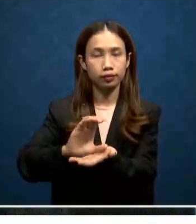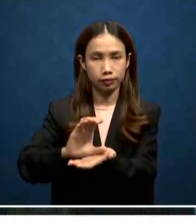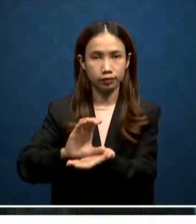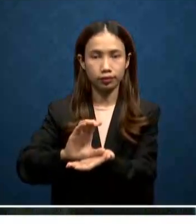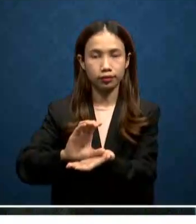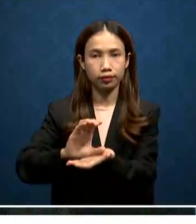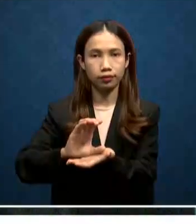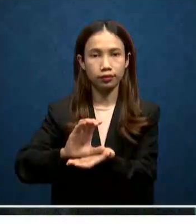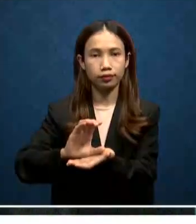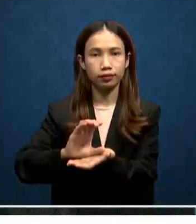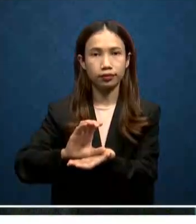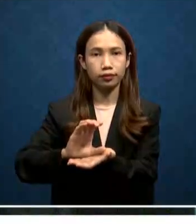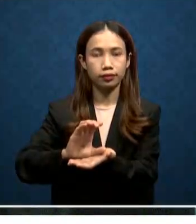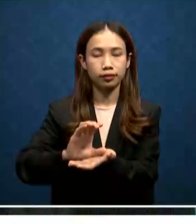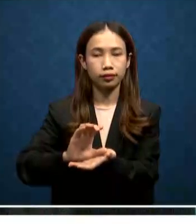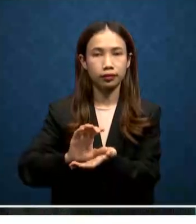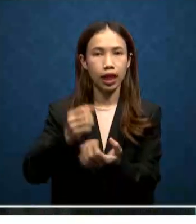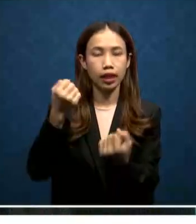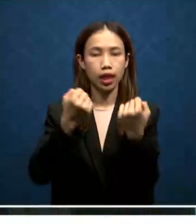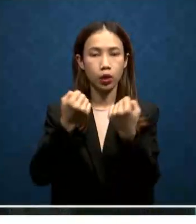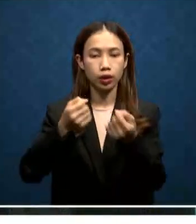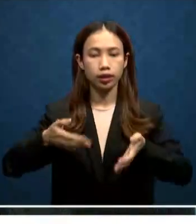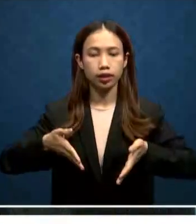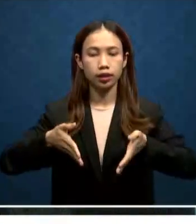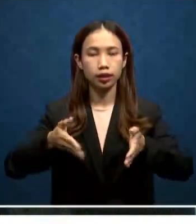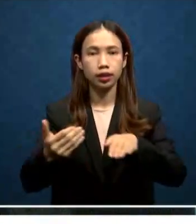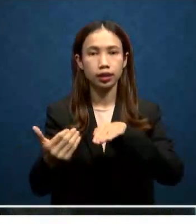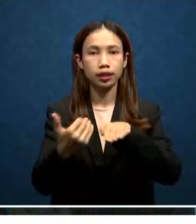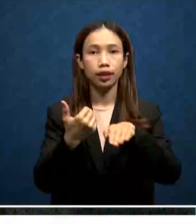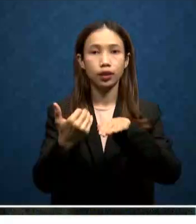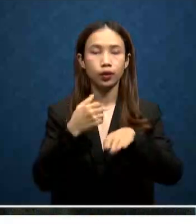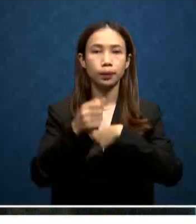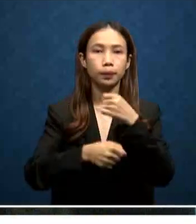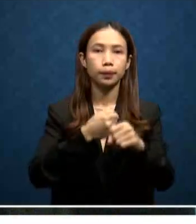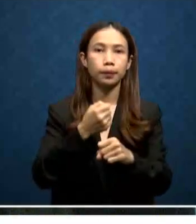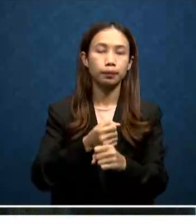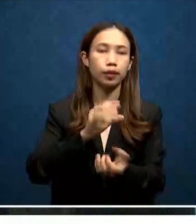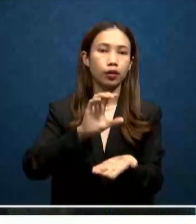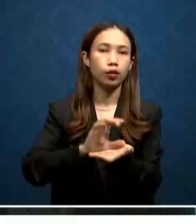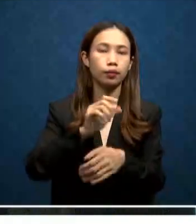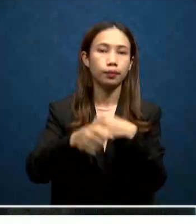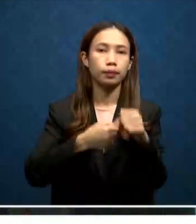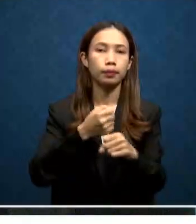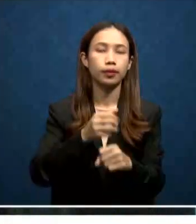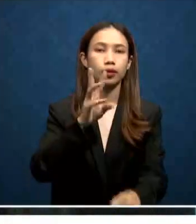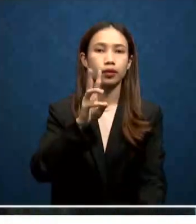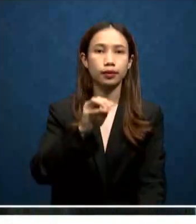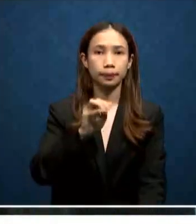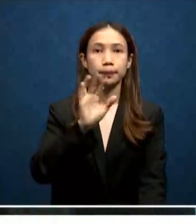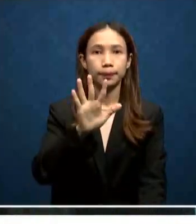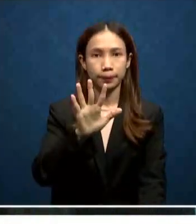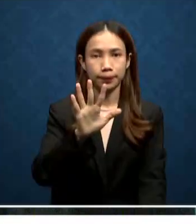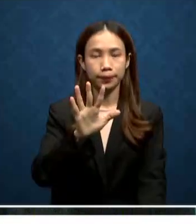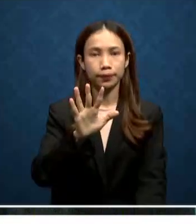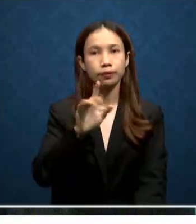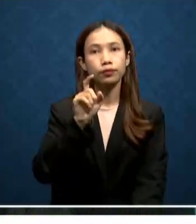ภัยในการใช้รถใช้ถนนในเอ่อสิ้นปีงบประมาณ 2565นะครับก่อน